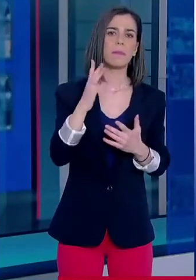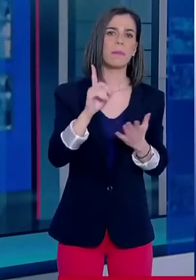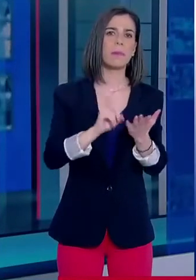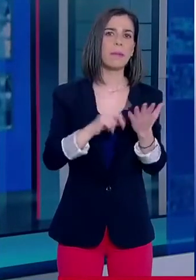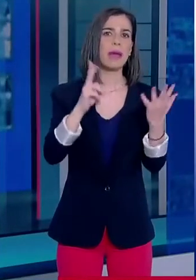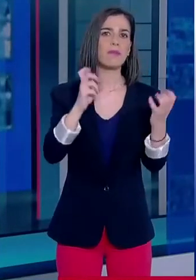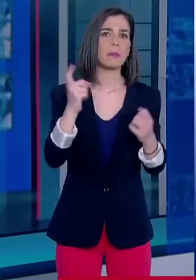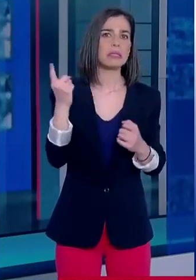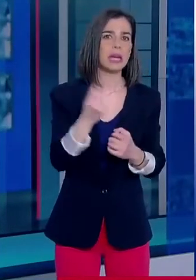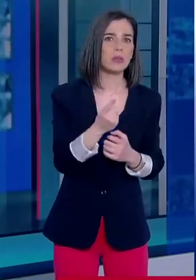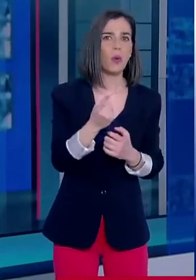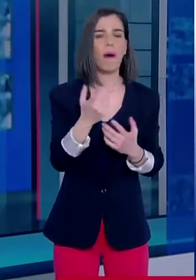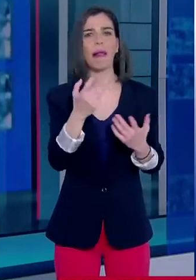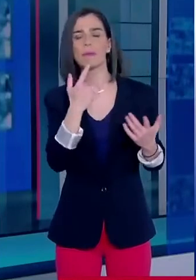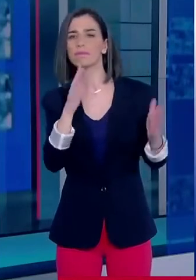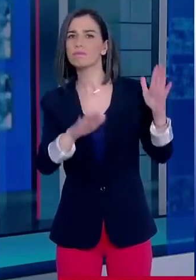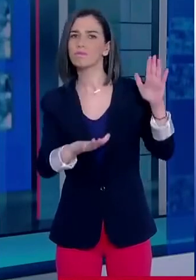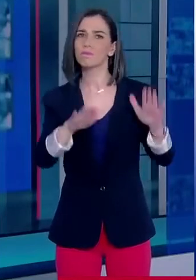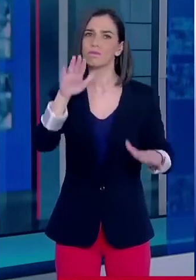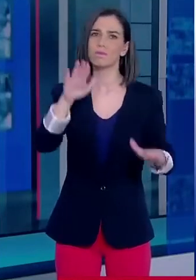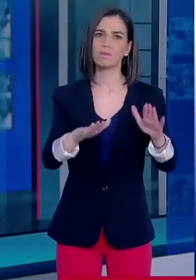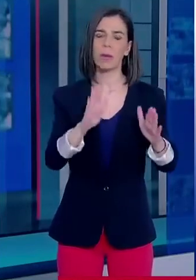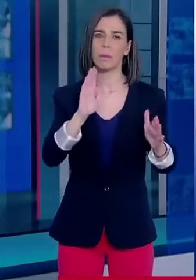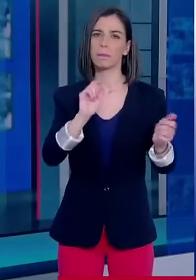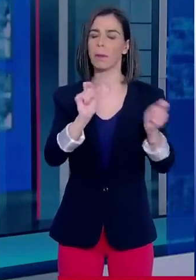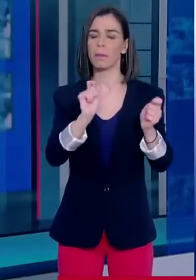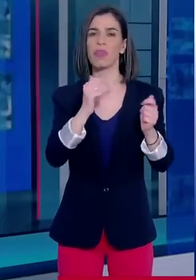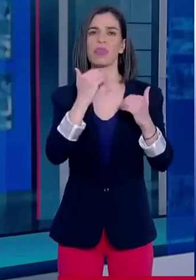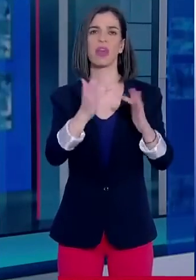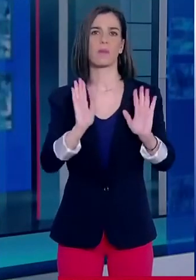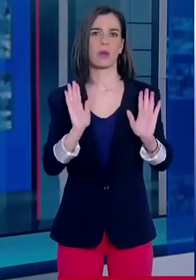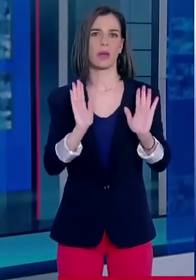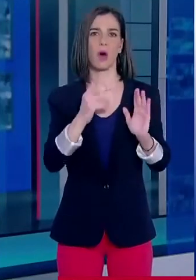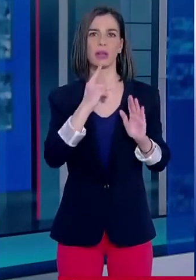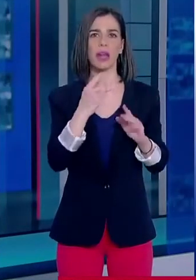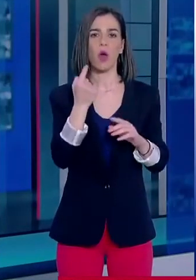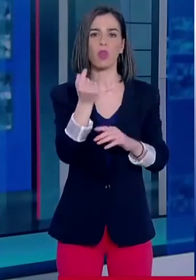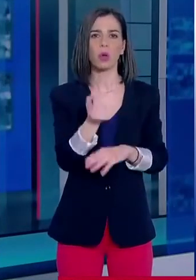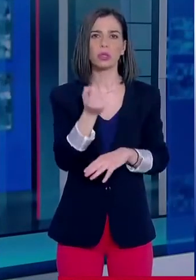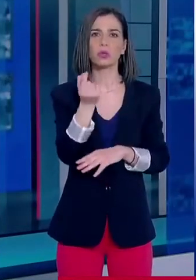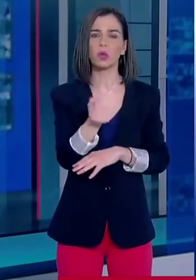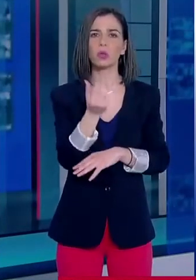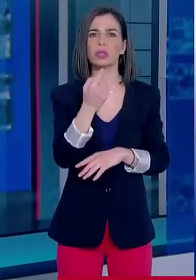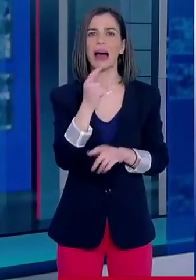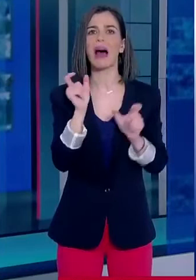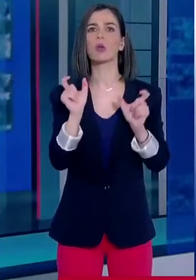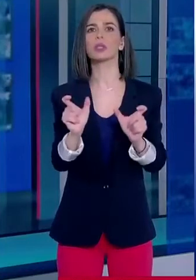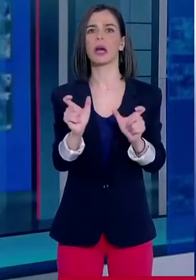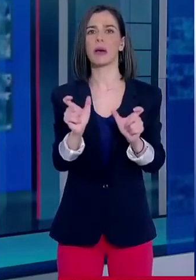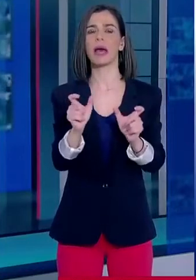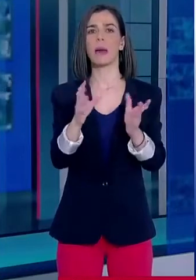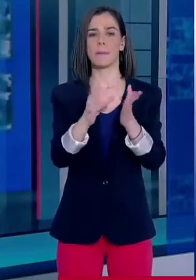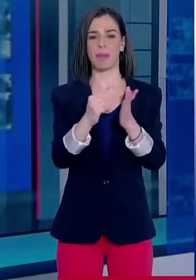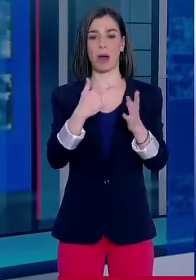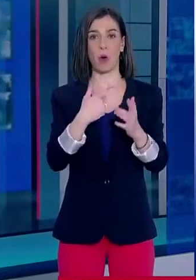το 70%. Πάντως σίγουρα δεν μπορεί να γίνει απότομα. Και όταν λέμε σταδιακή ανοσία, εννοούμε κάποιοι να